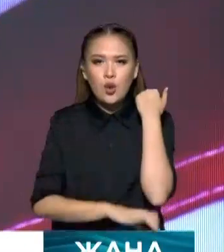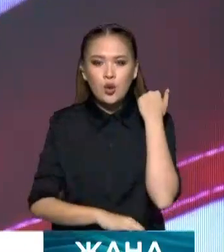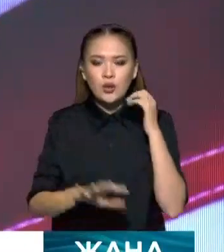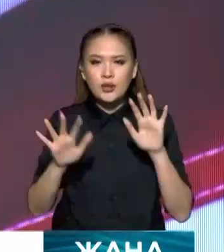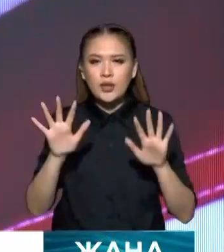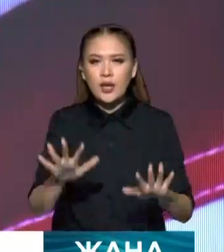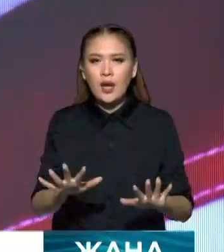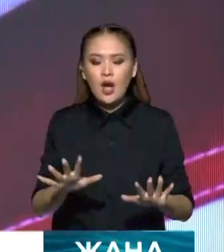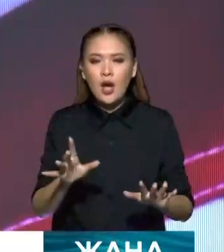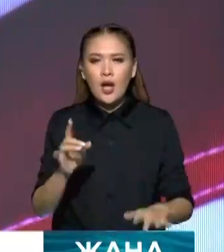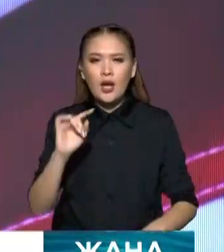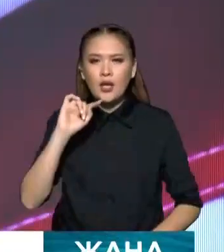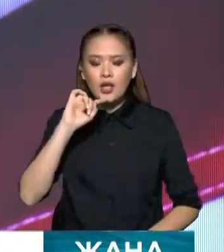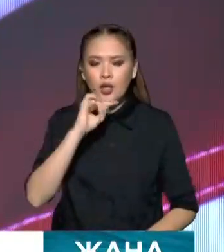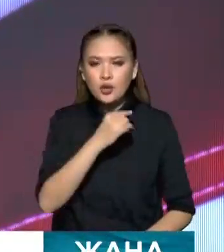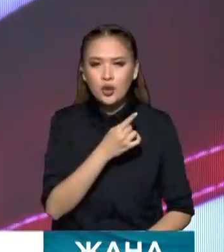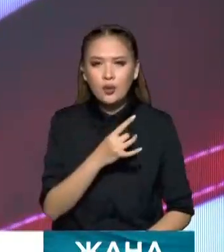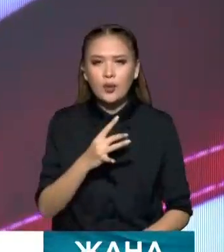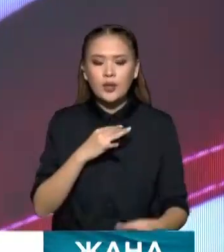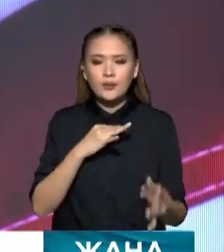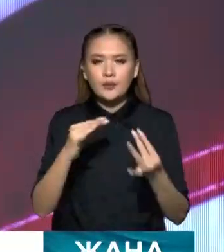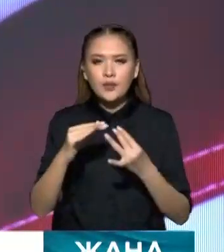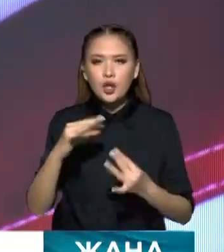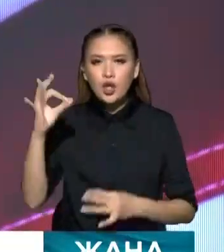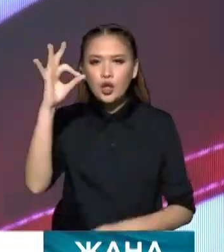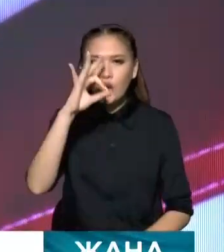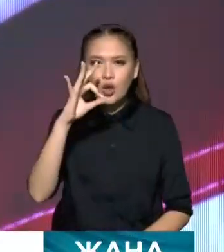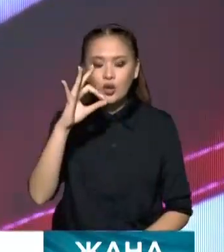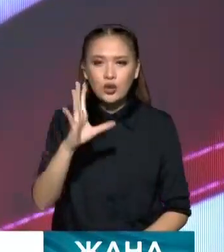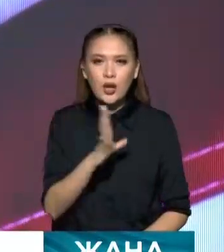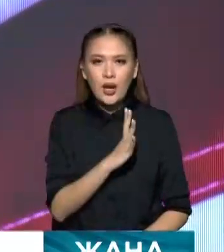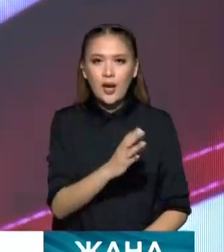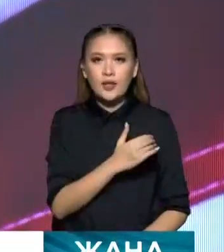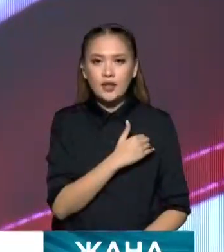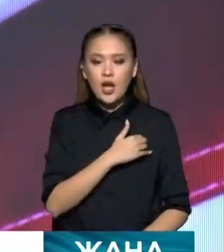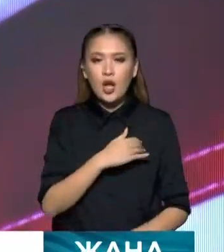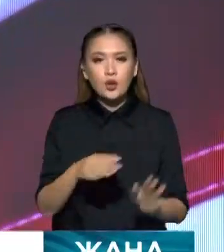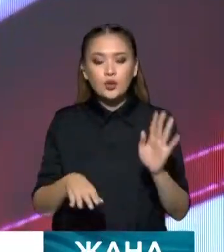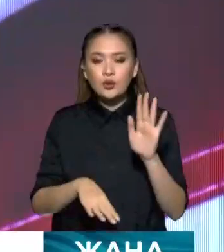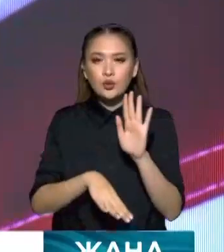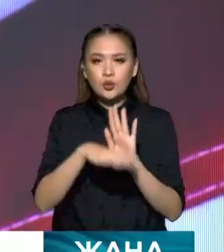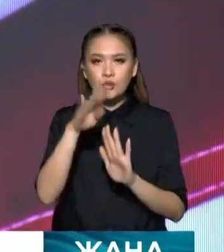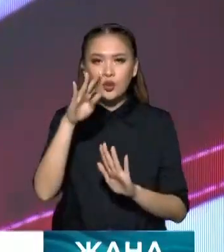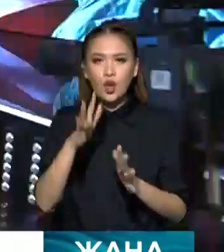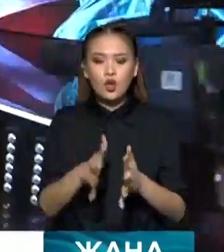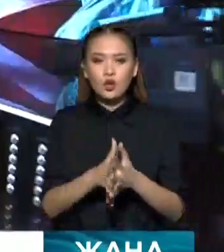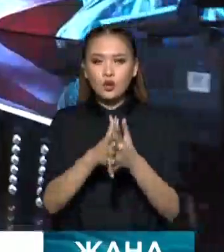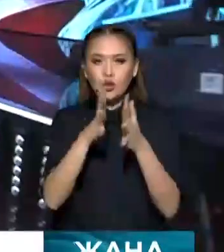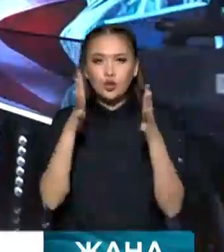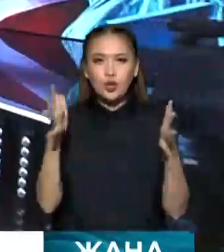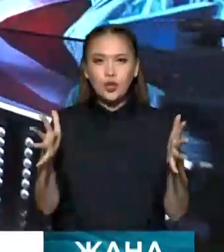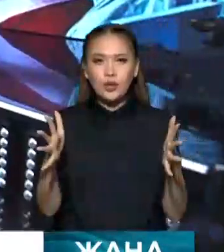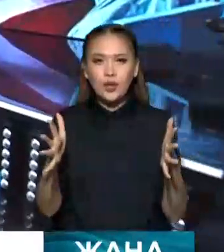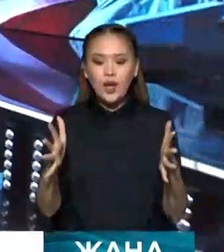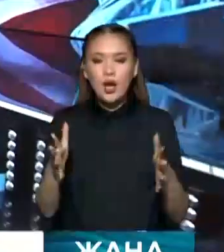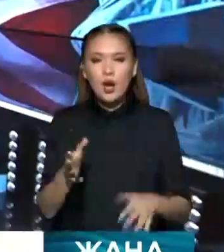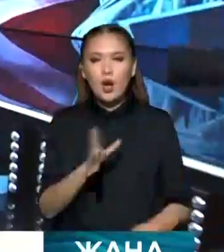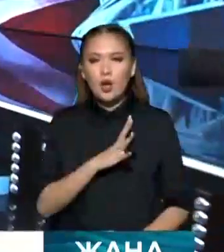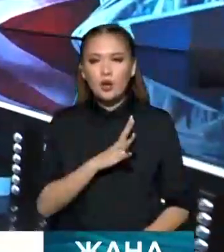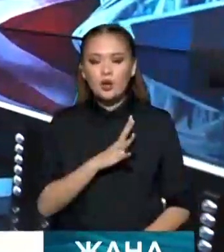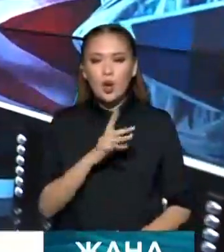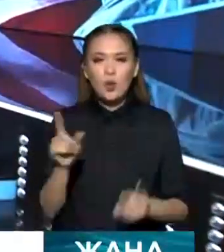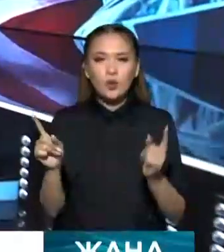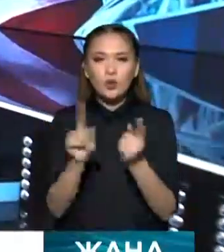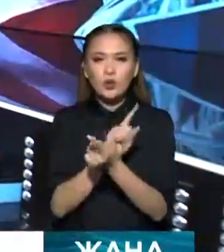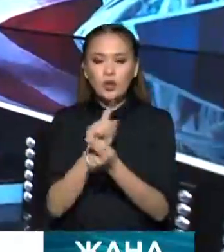саяси, экономикалық, әлеуметтік реформалардың жүзеге асуы, осындай үлкен алғы шарттардың, конституциялық